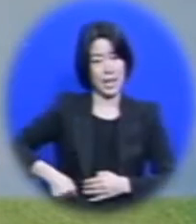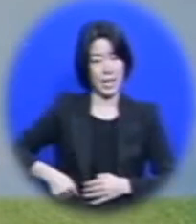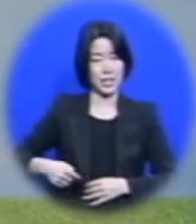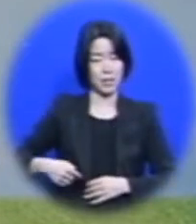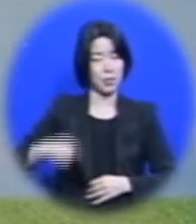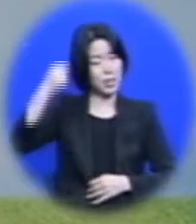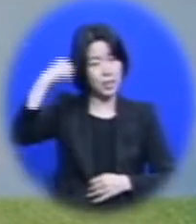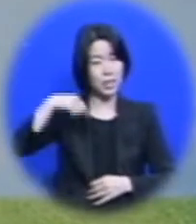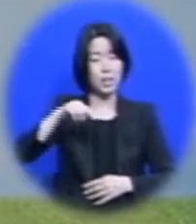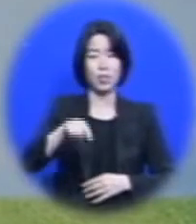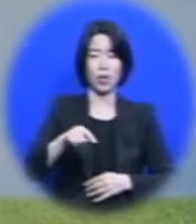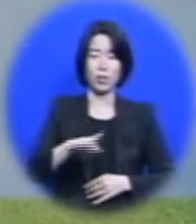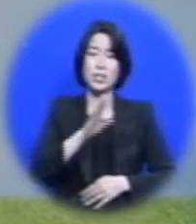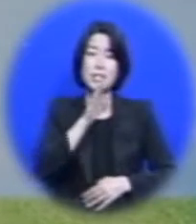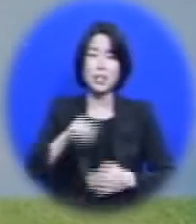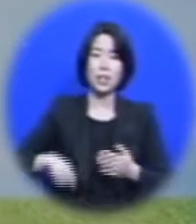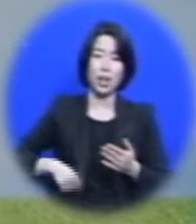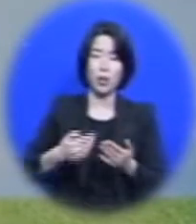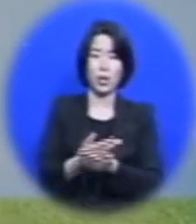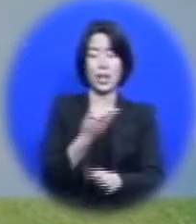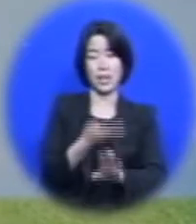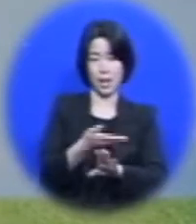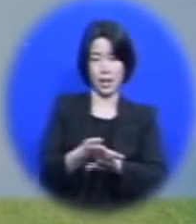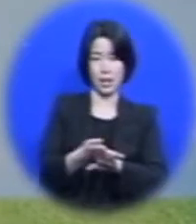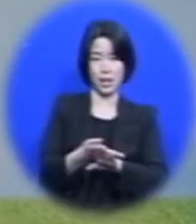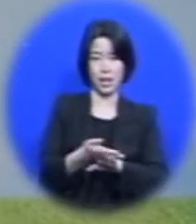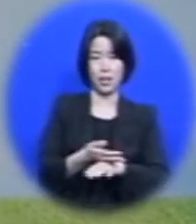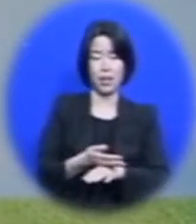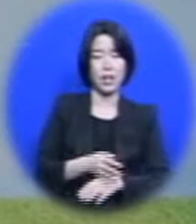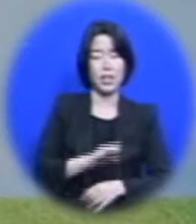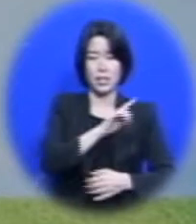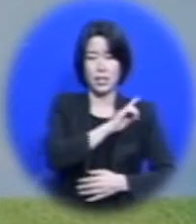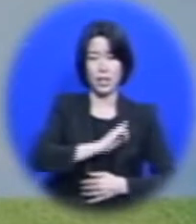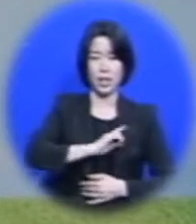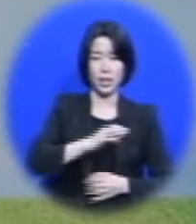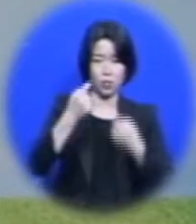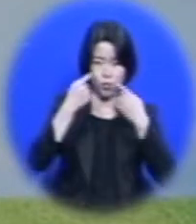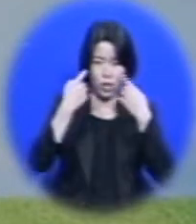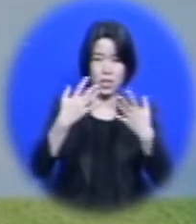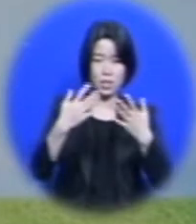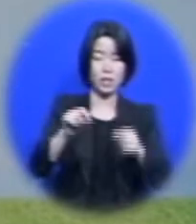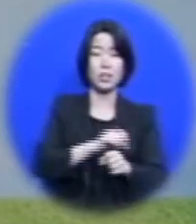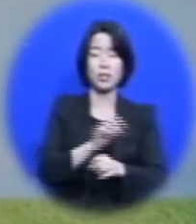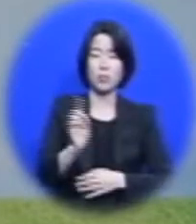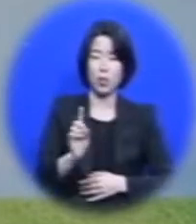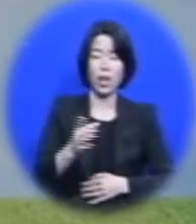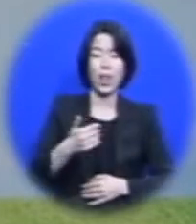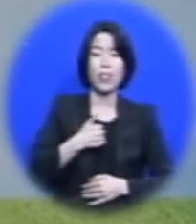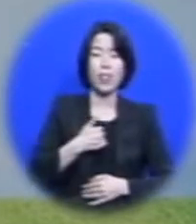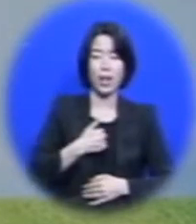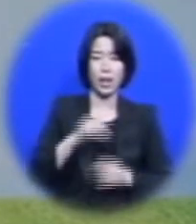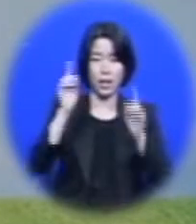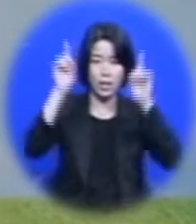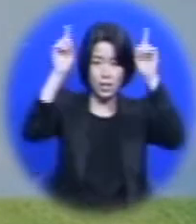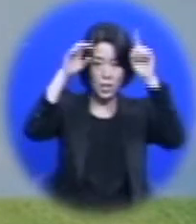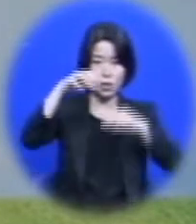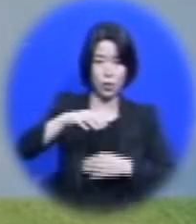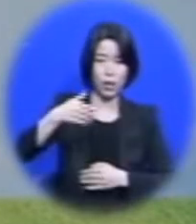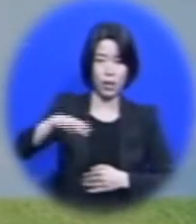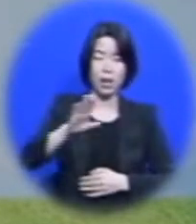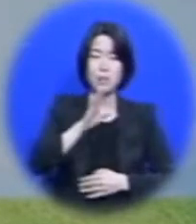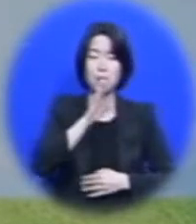느끼는 것과 진정한 회개는 다릅니다. 가장 뚜렷한 특징이 내가 지옥에 갈 바로